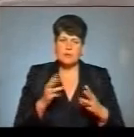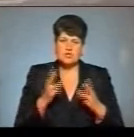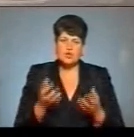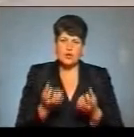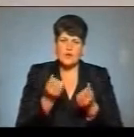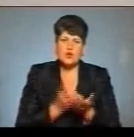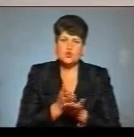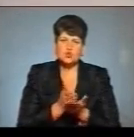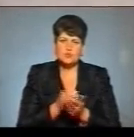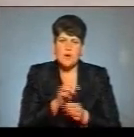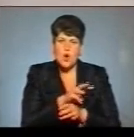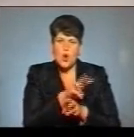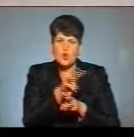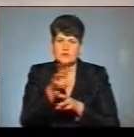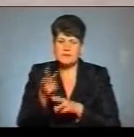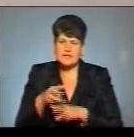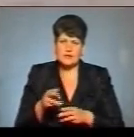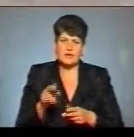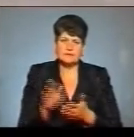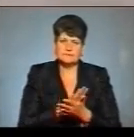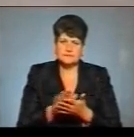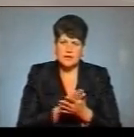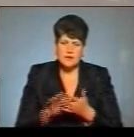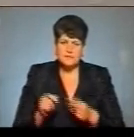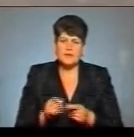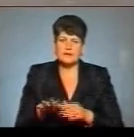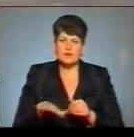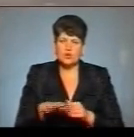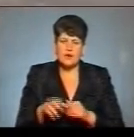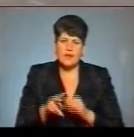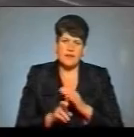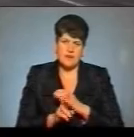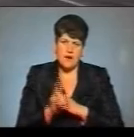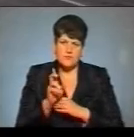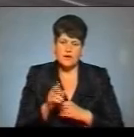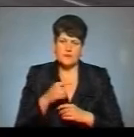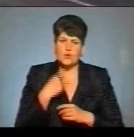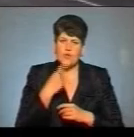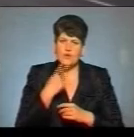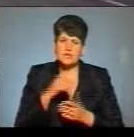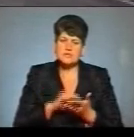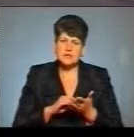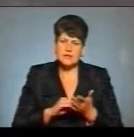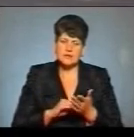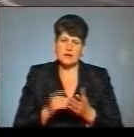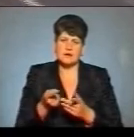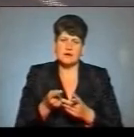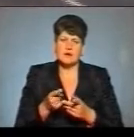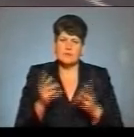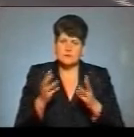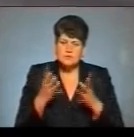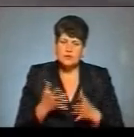пожежно-рятувальної служби розприскують дезрозчин на території лаври. Речниця цієї служби Ірина Крупа розповіла, для дезінфекції